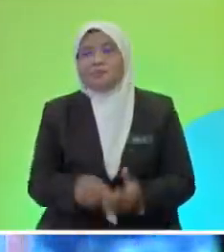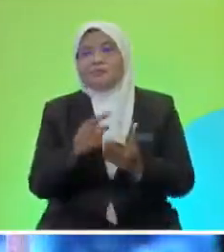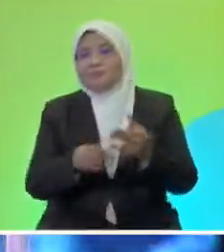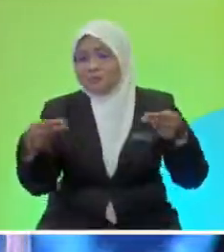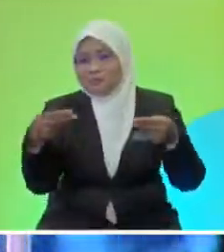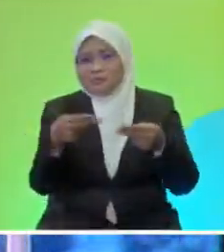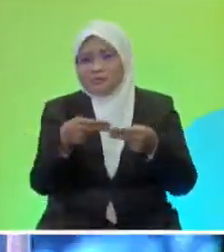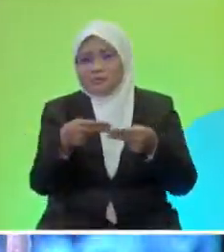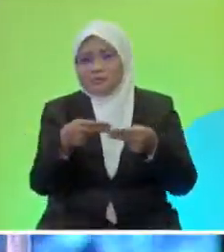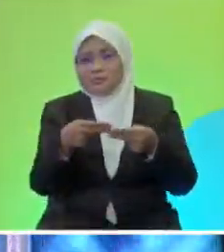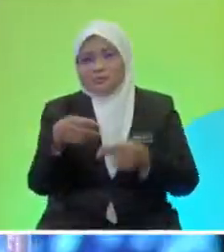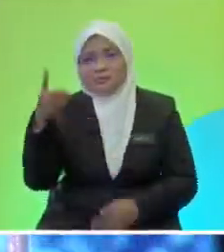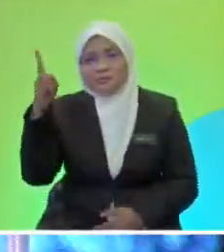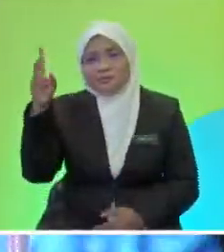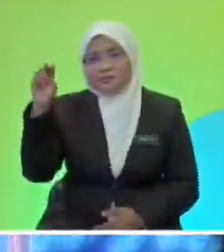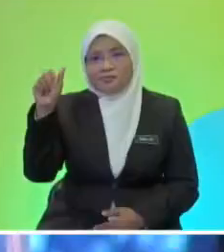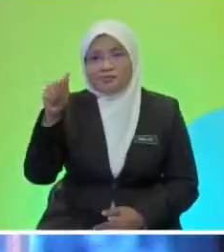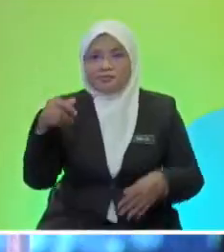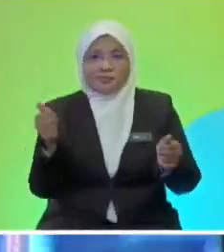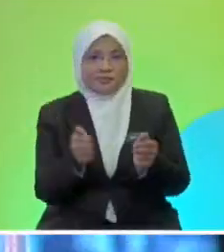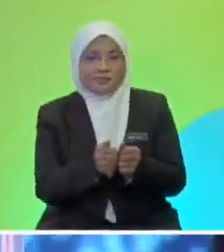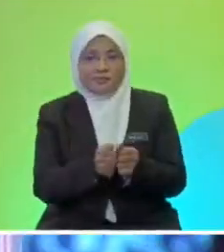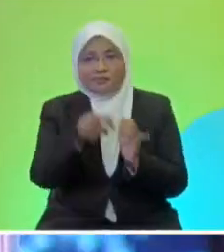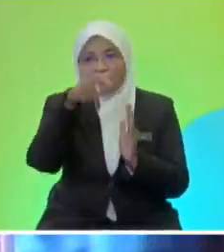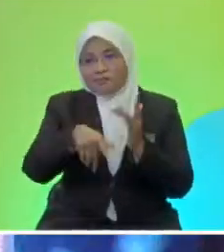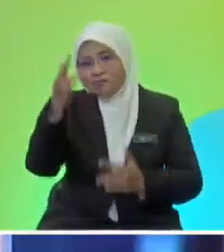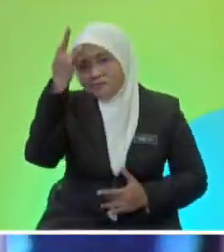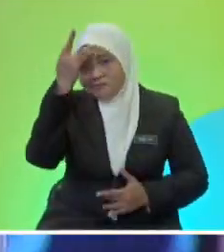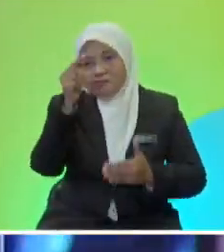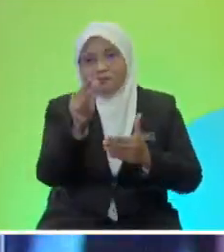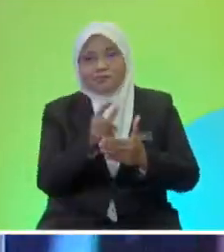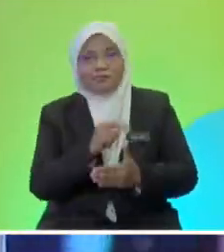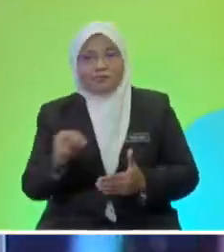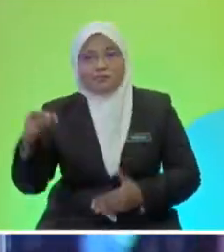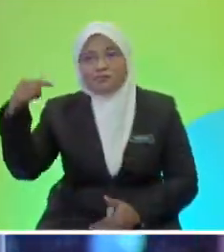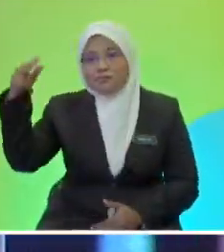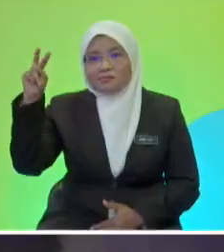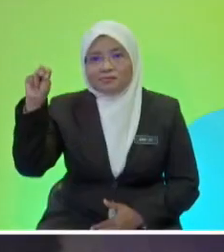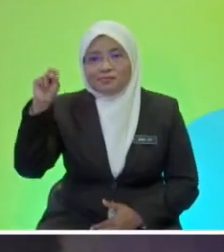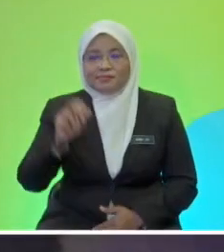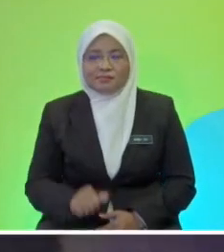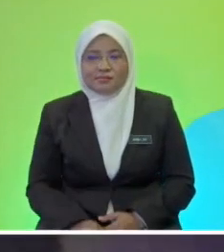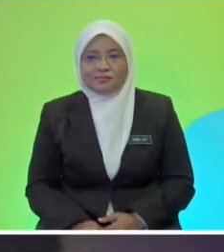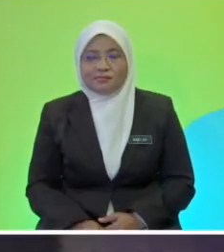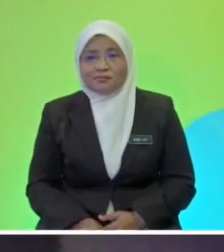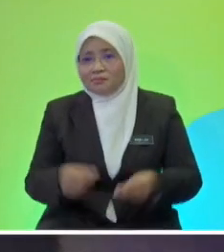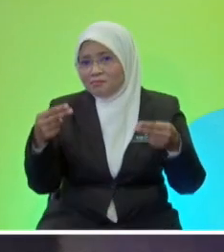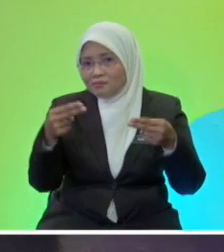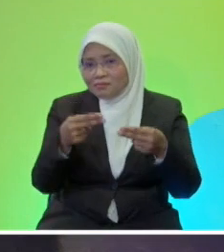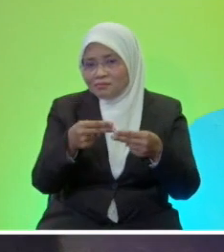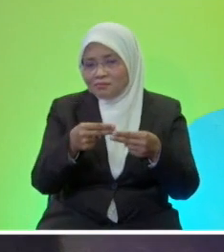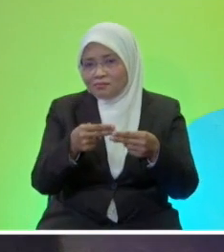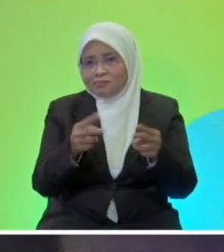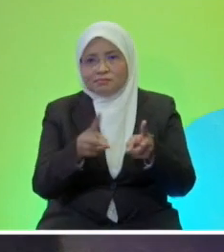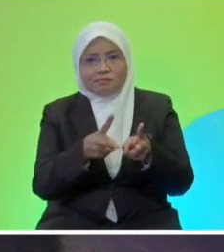dengan penyakit gangguan gen oke bagus soalnya sebenarnya eee kaitannya sangat